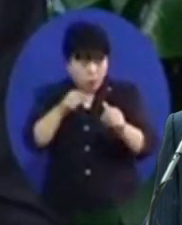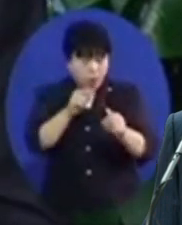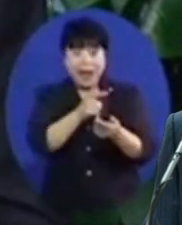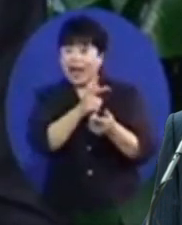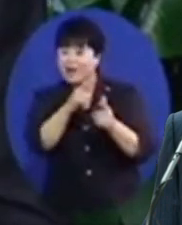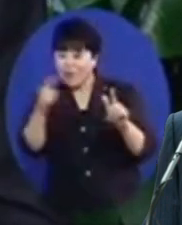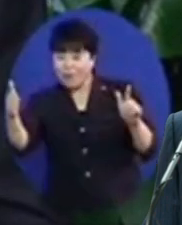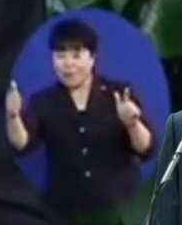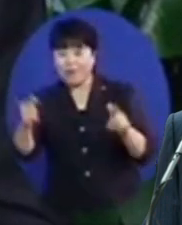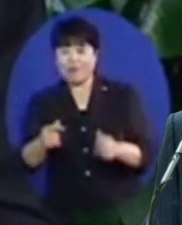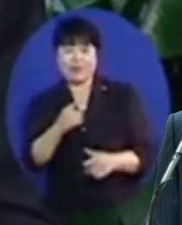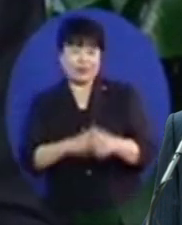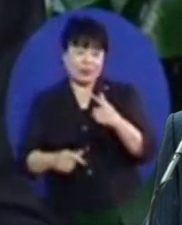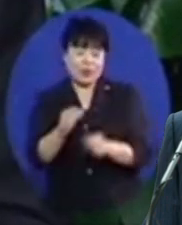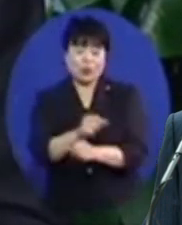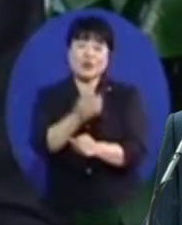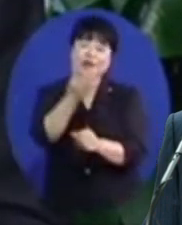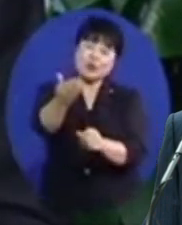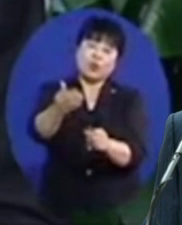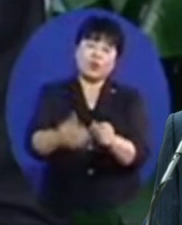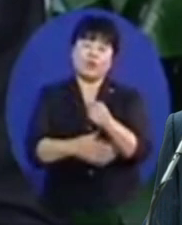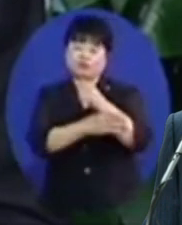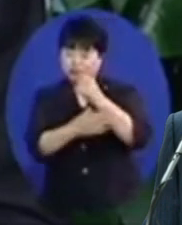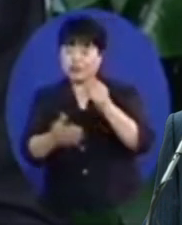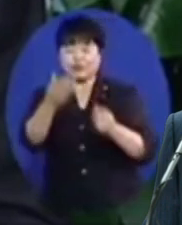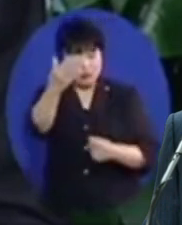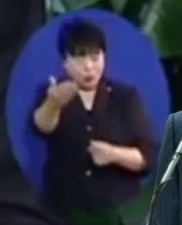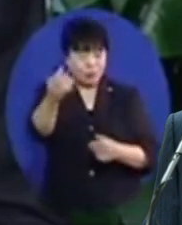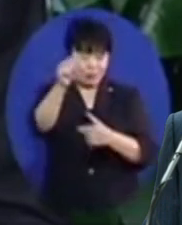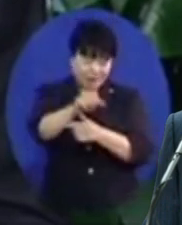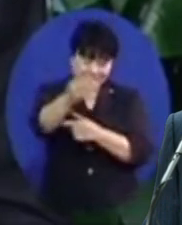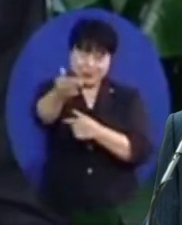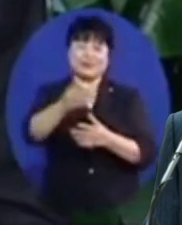아니하고 용서해주고 풀어주는 것입니다.